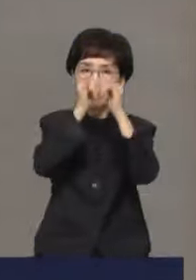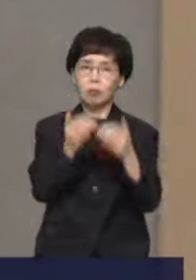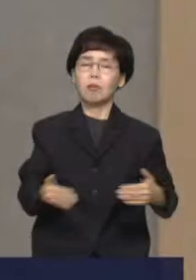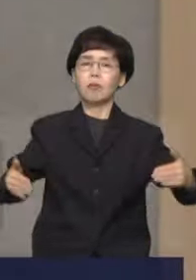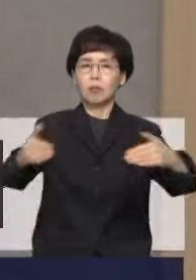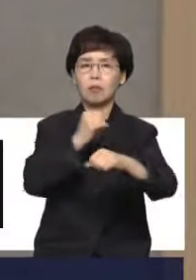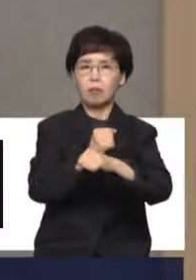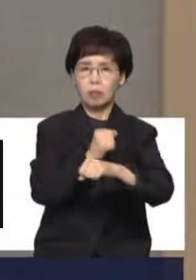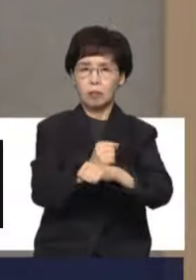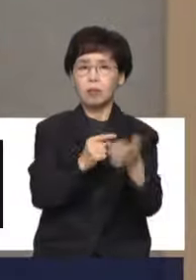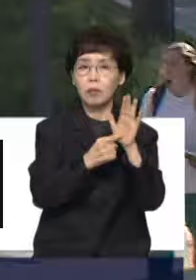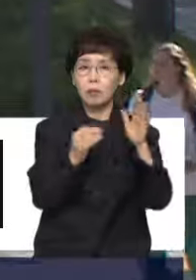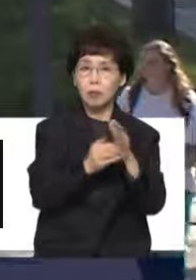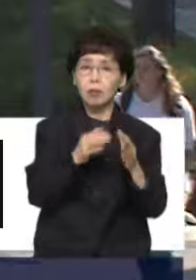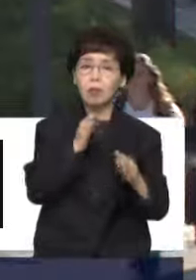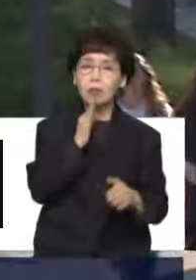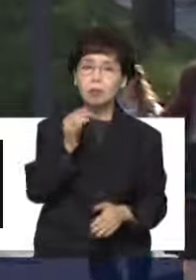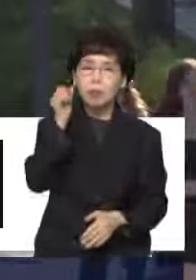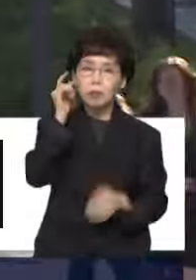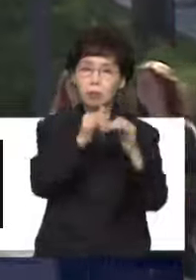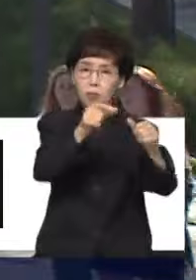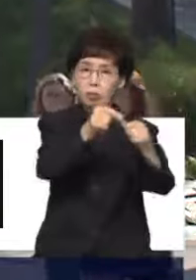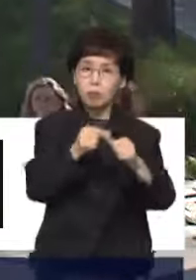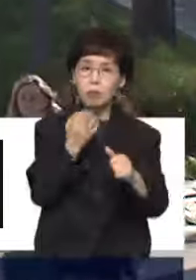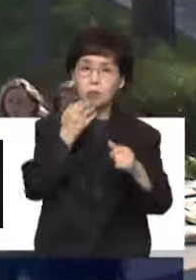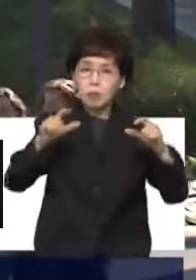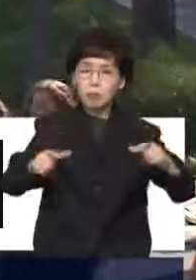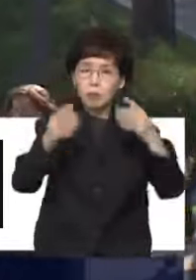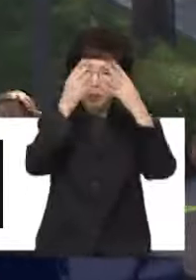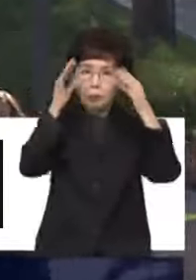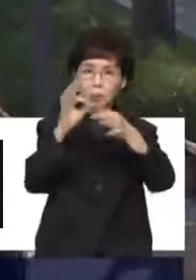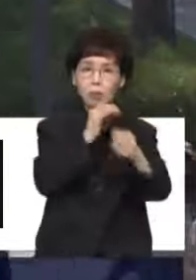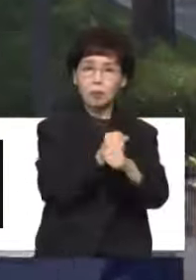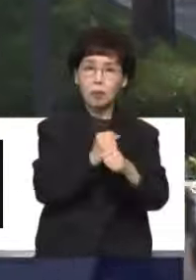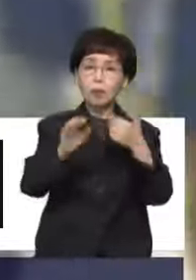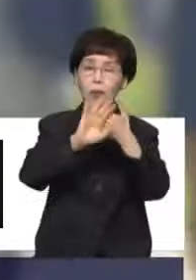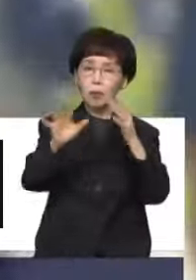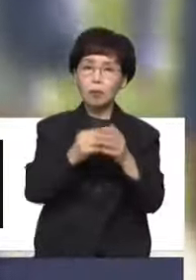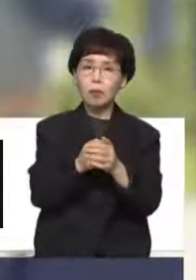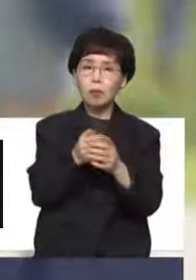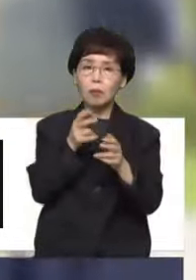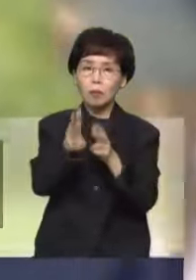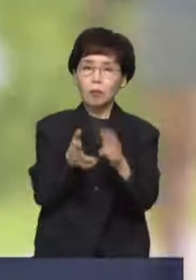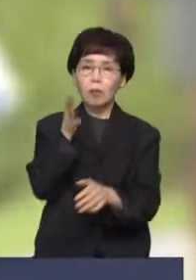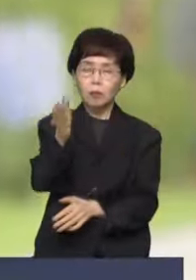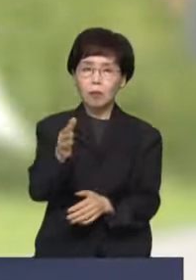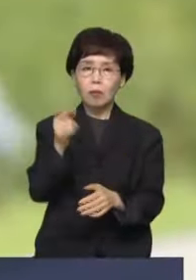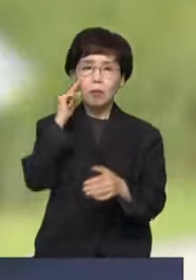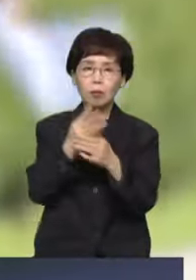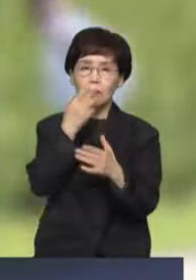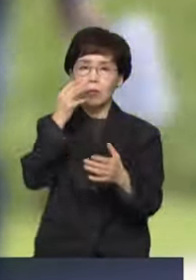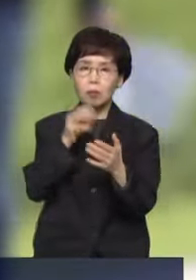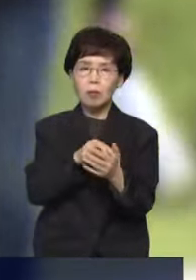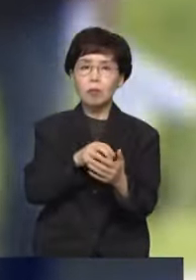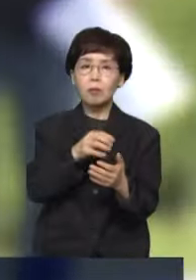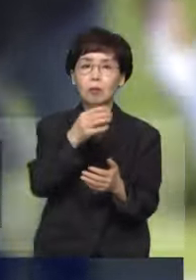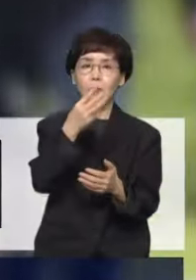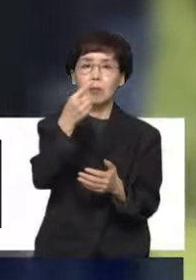인재 유치를 위해 서울 소재 주요 대학과 협력해 해외 이공계 석박사급 인재 1,000명을 데려온다는 계획입니다.